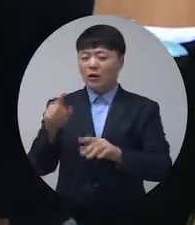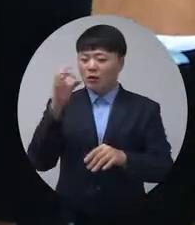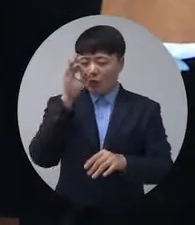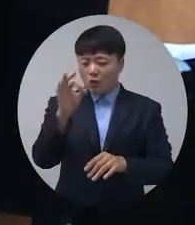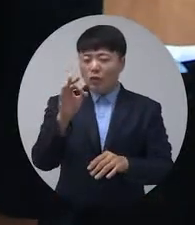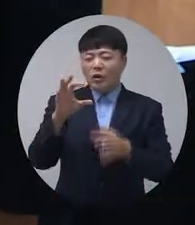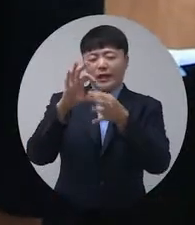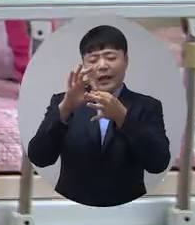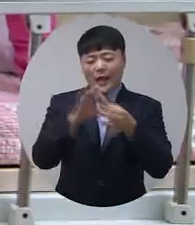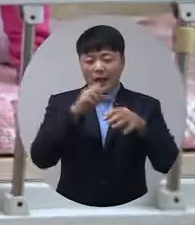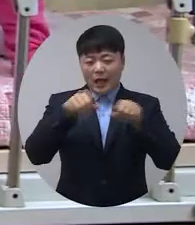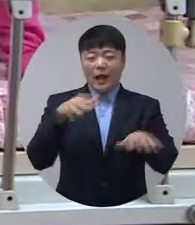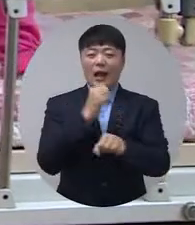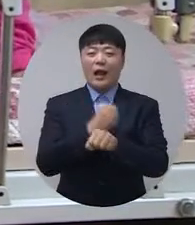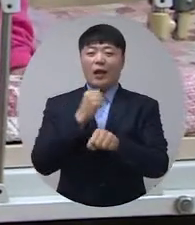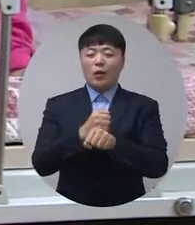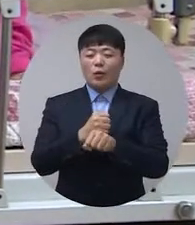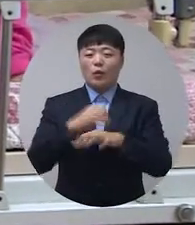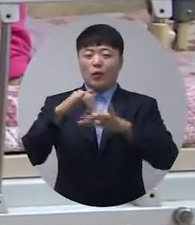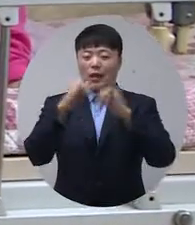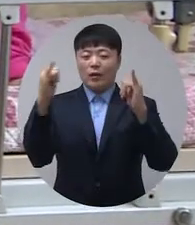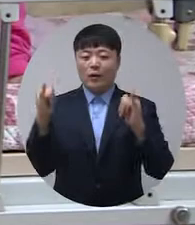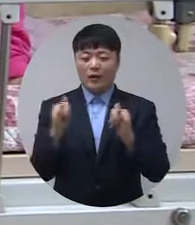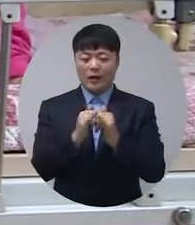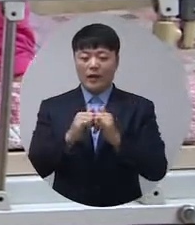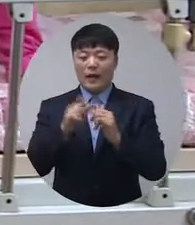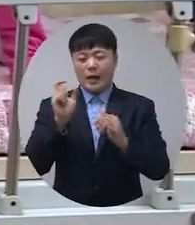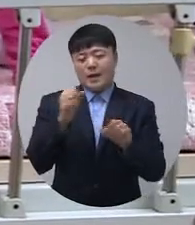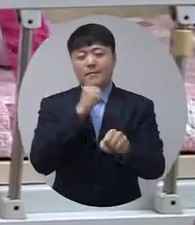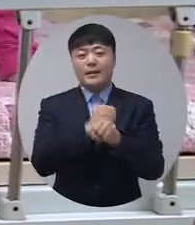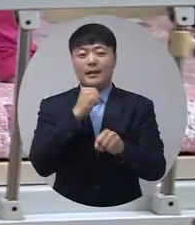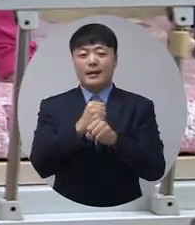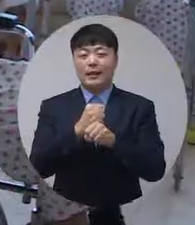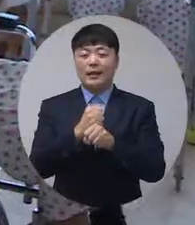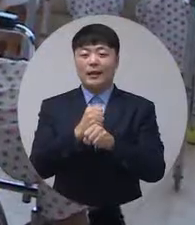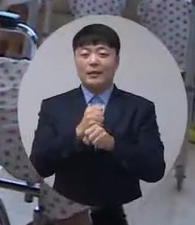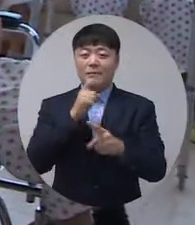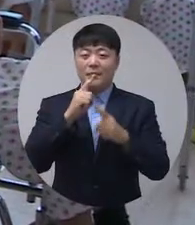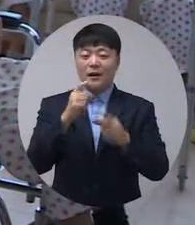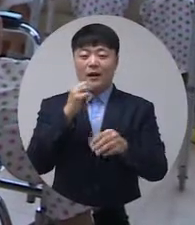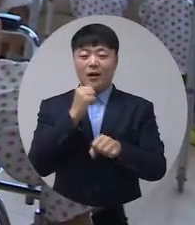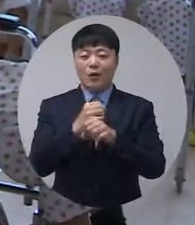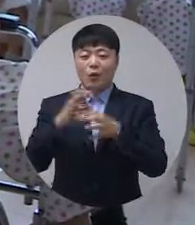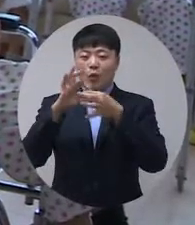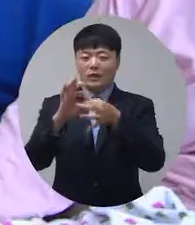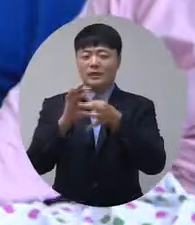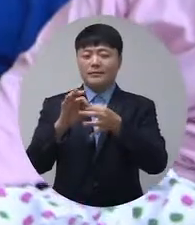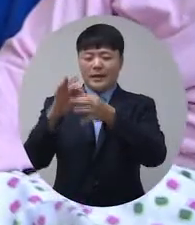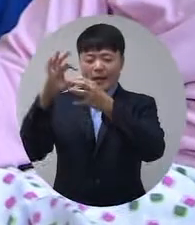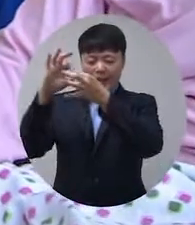상시적인 지원체계 와 사회적 안전망을 한층 강화하겠다 며 소외계층에 대한 지속적인 관심과 지원을